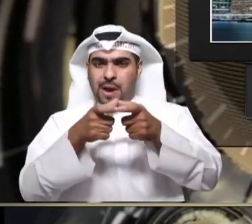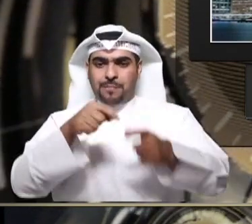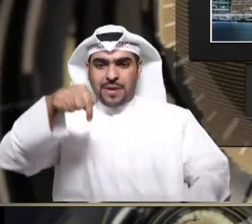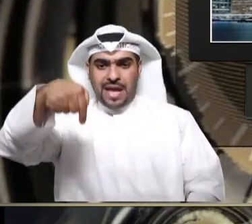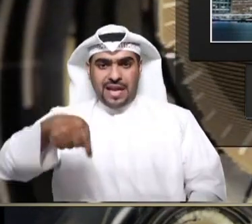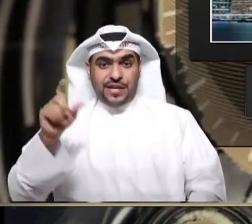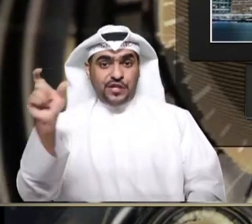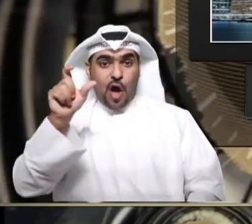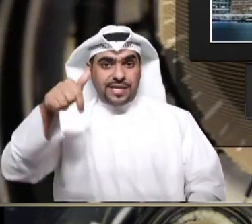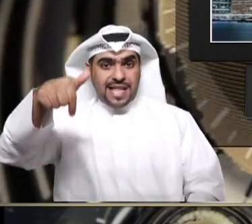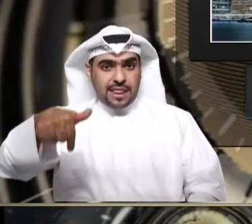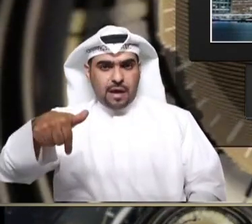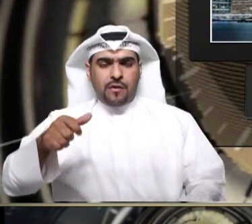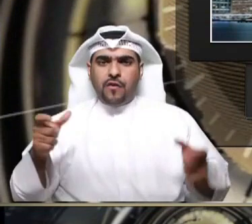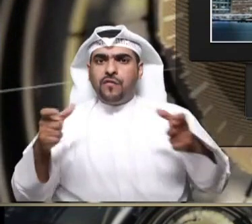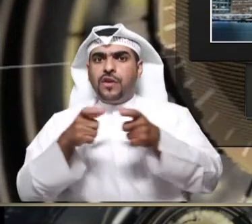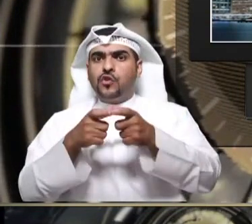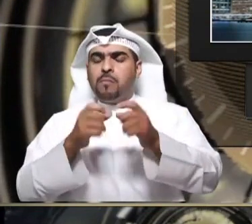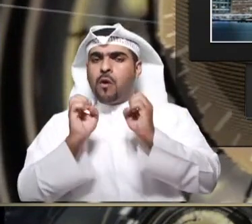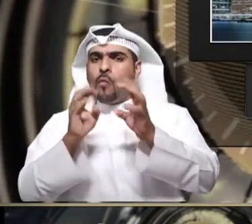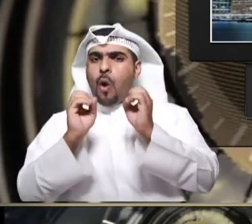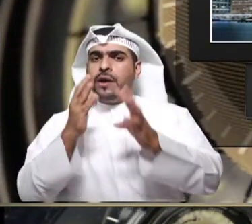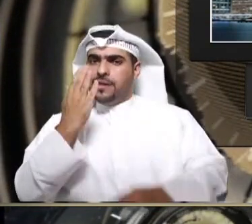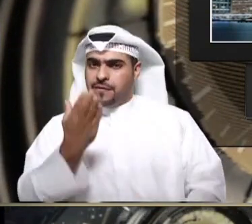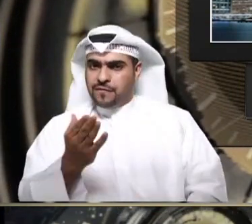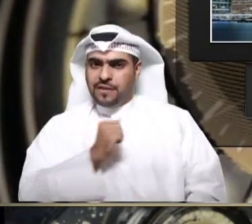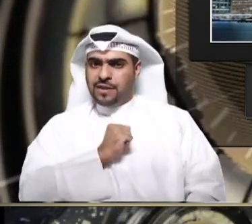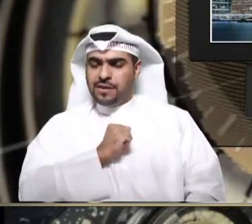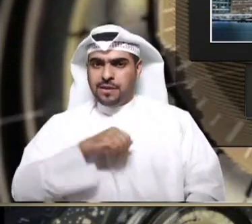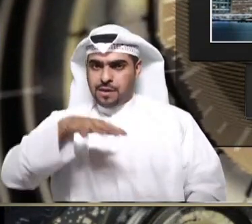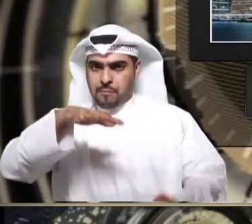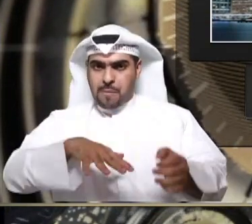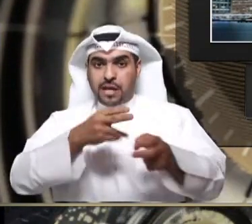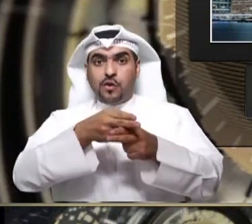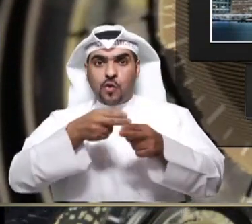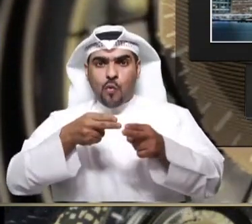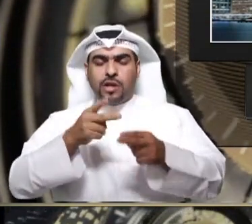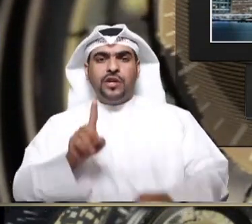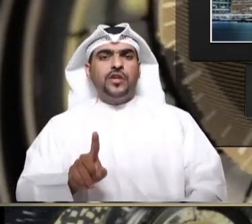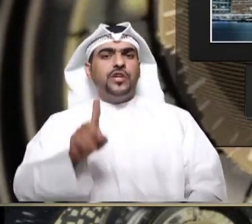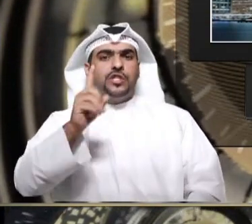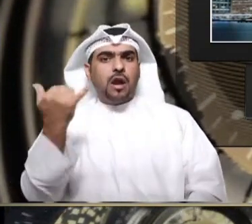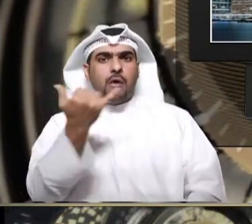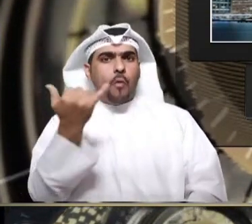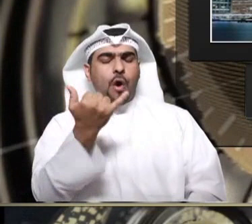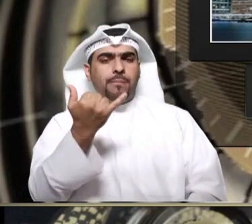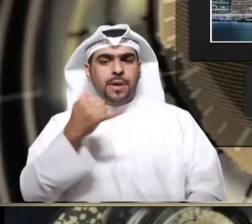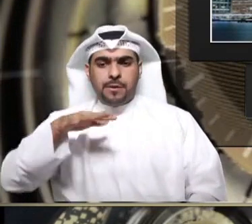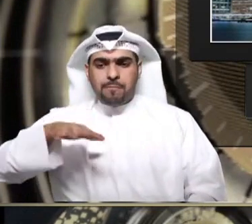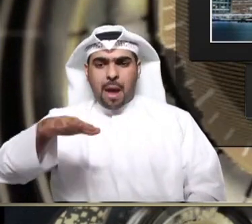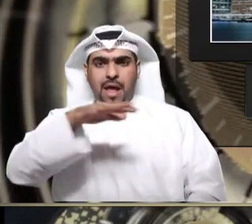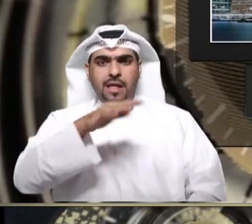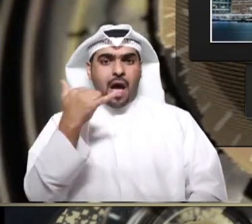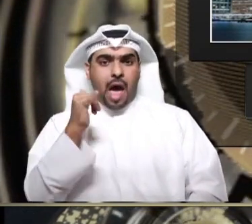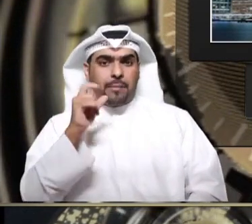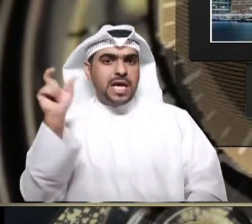دولة الكويت والسياسة الخارجية الكويتية ستركز على أهم القضايا العربية، بالإضافة إلى أنه قد